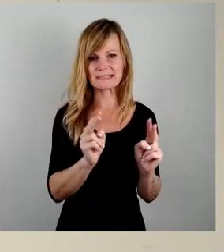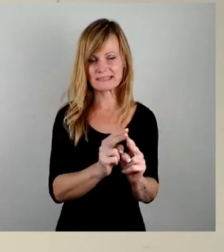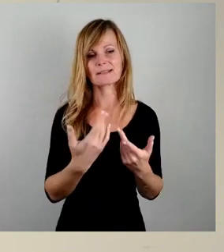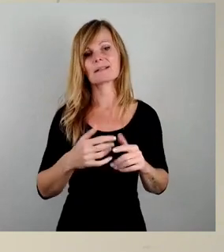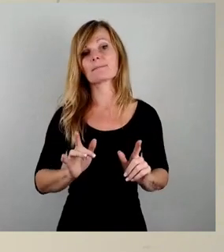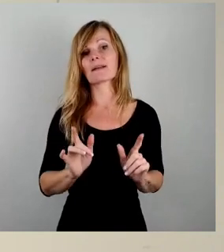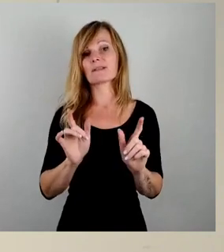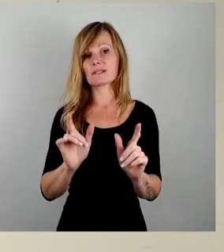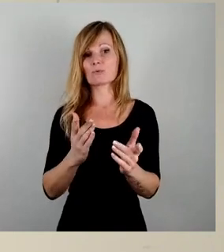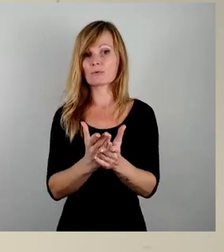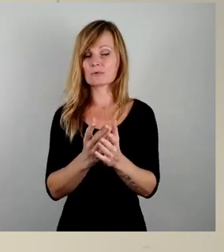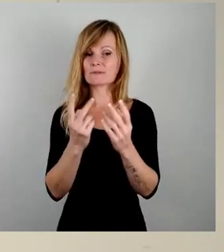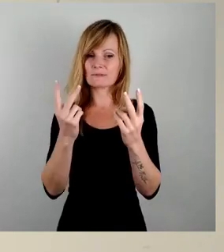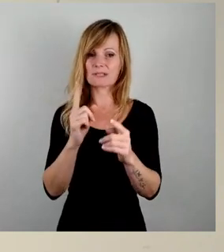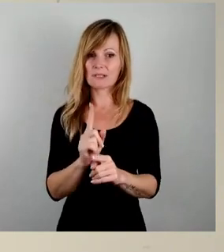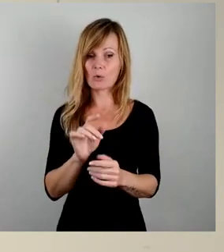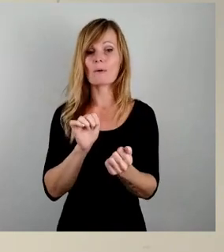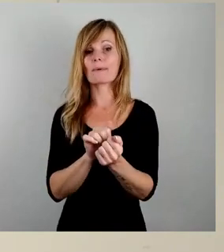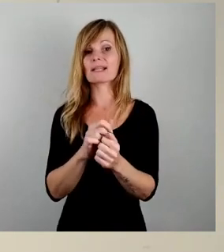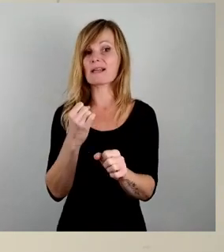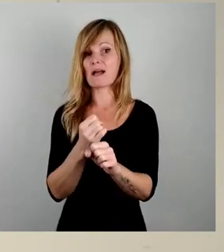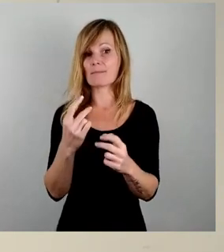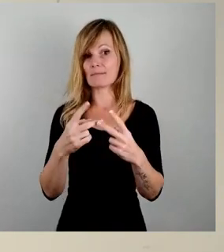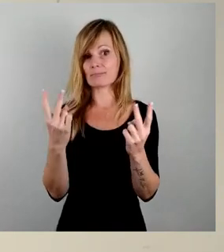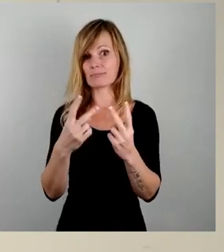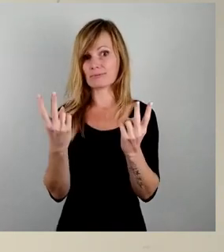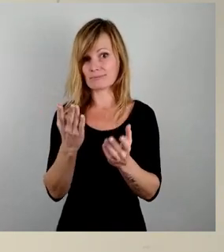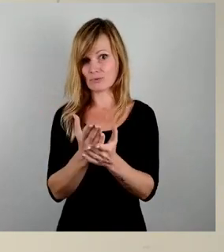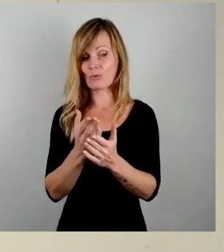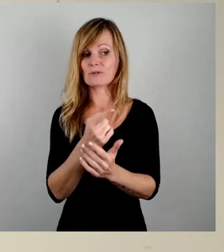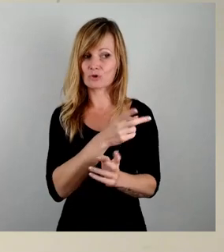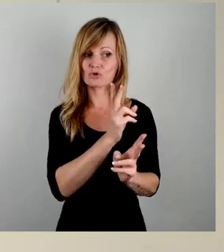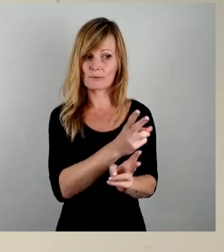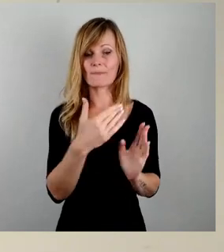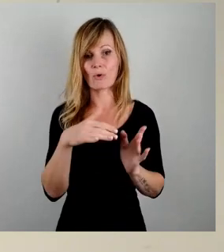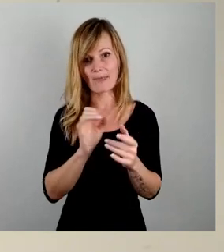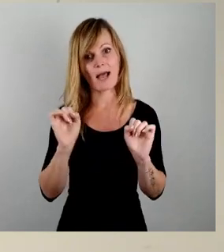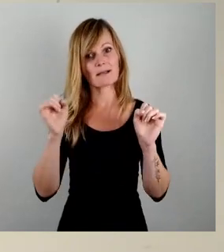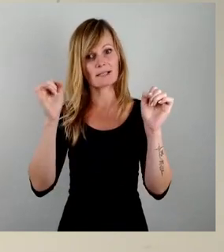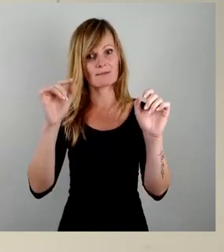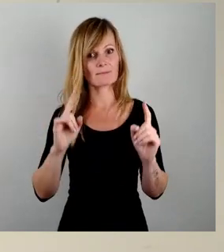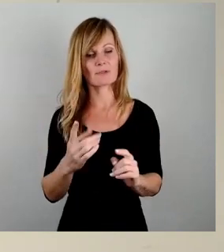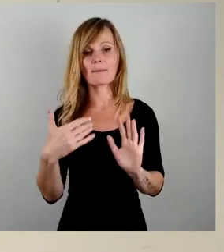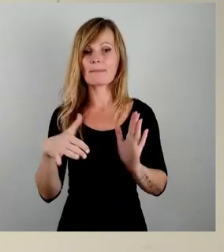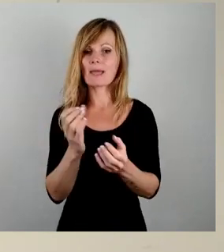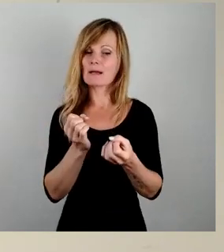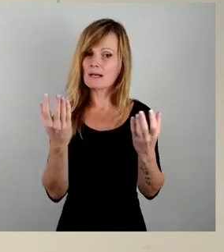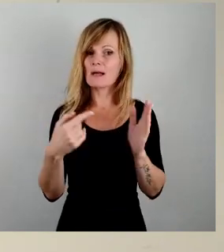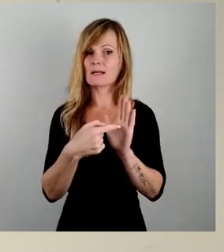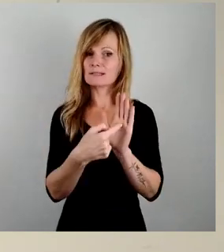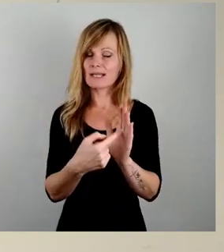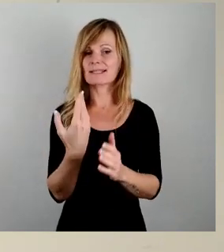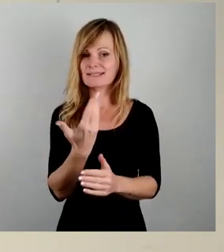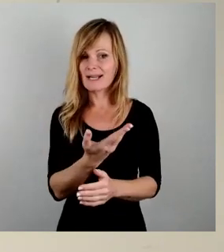durchaus Pressearbeit, haben Sie auch völlig recht, dort noch aktiver zu werden, um deutlich zu machen, dass